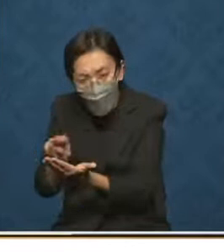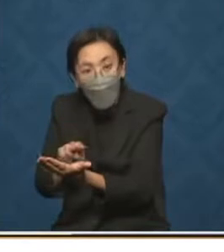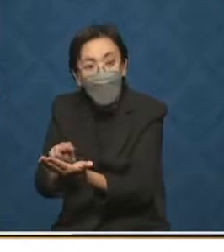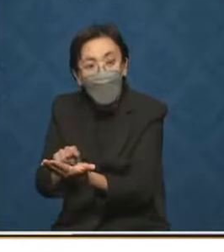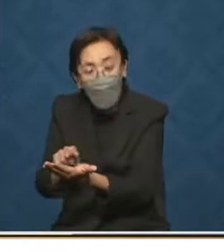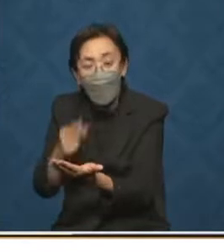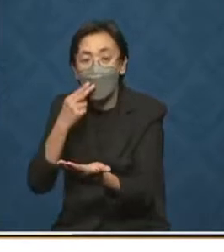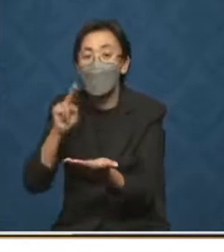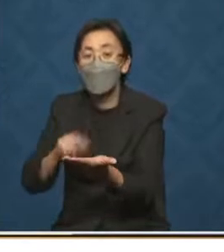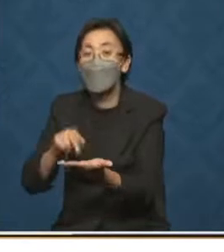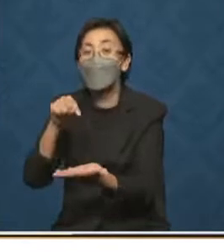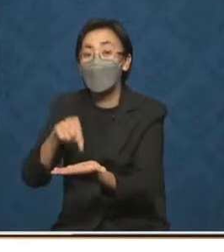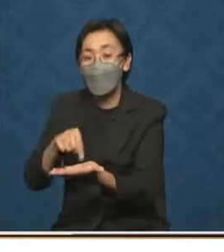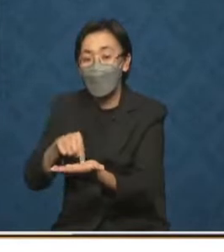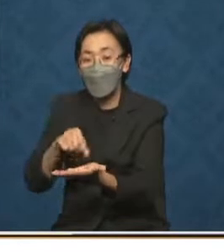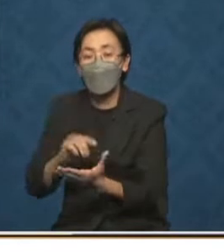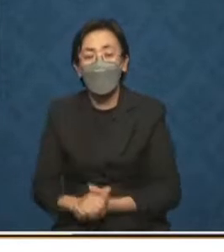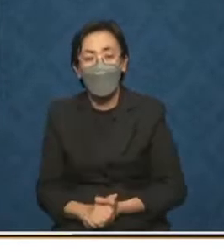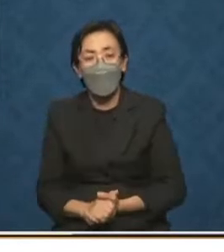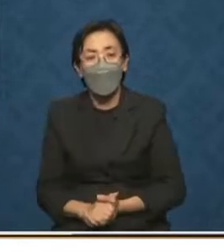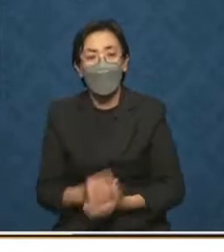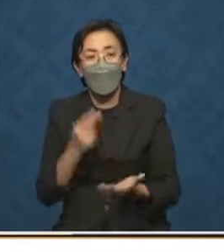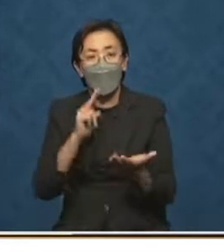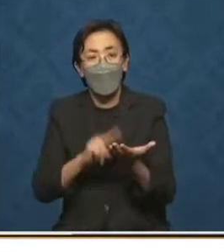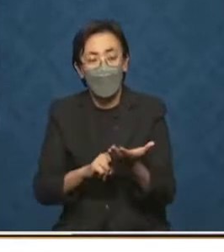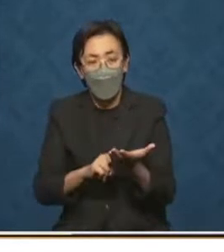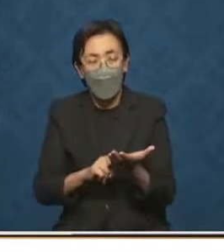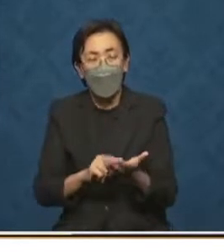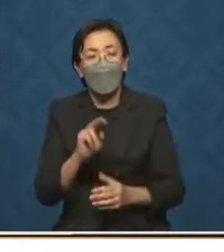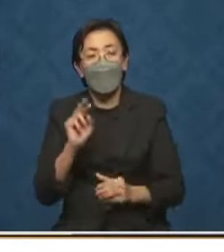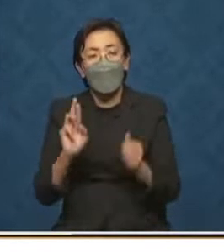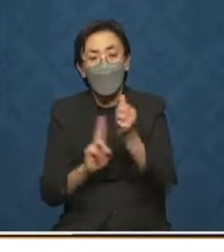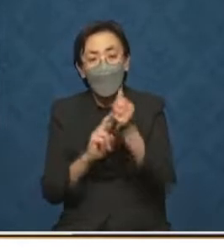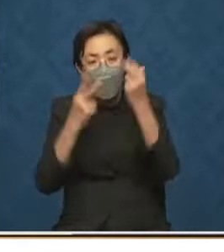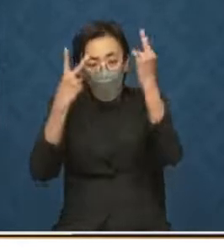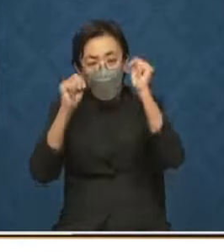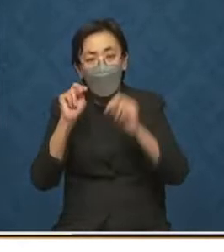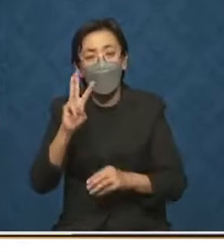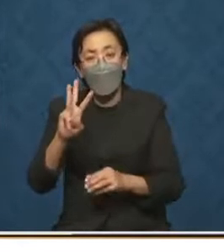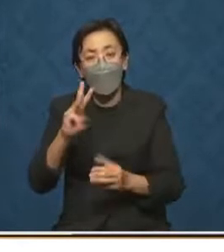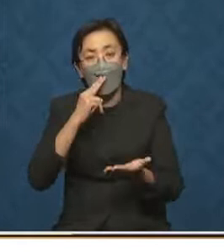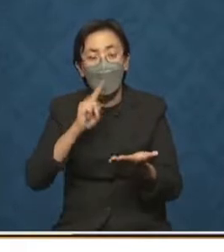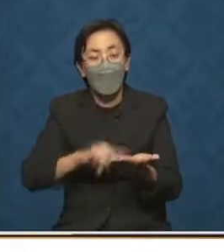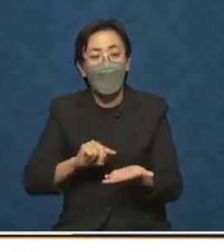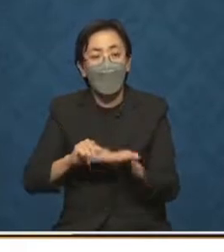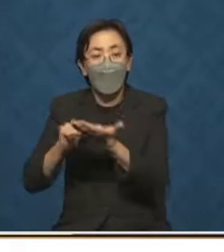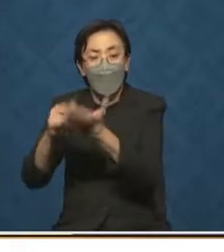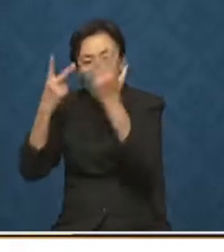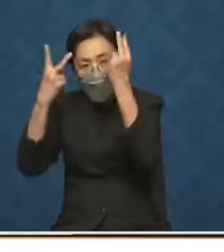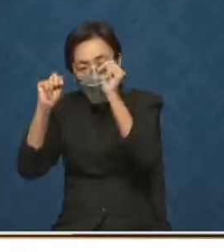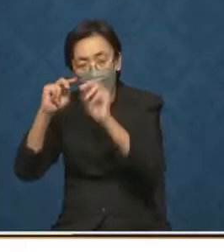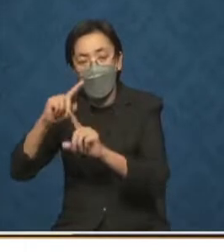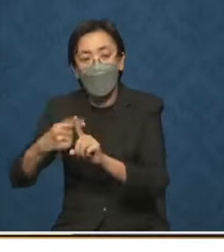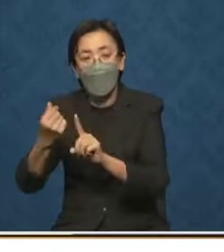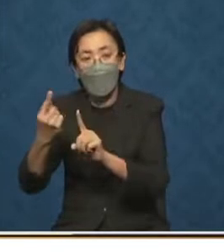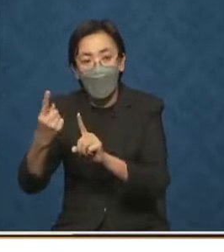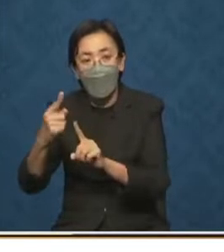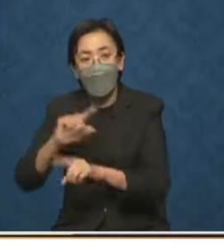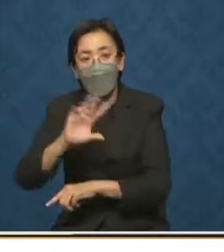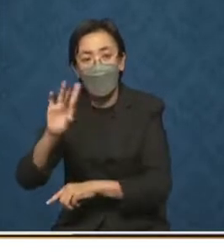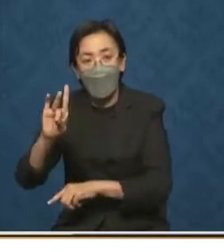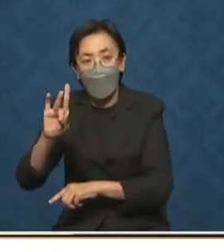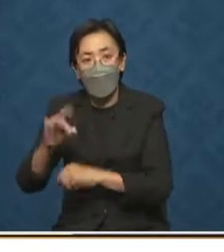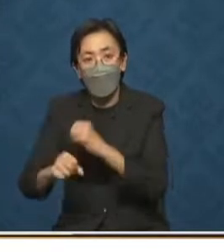ซึ่งในหนงสือที่ลองวศนุทําถึงนายกเมวันที่ 8 พฤศิการนุน 2,16